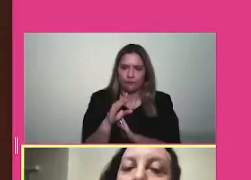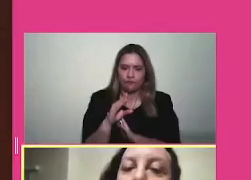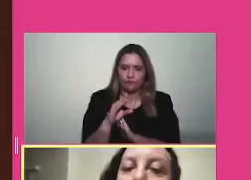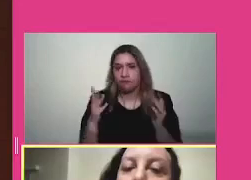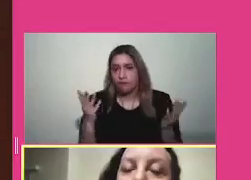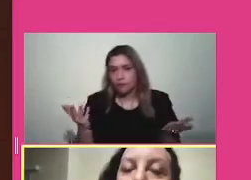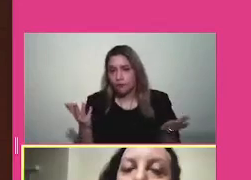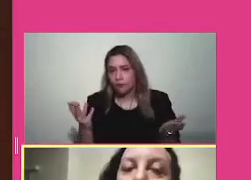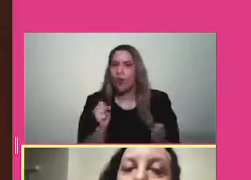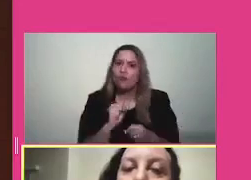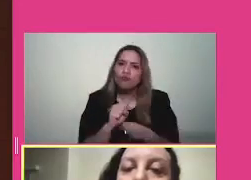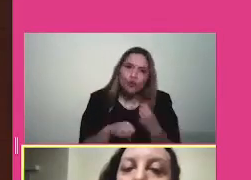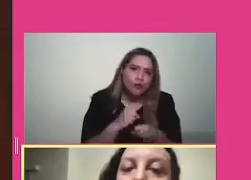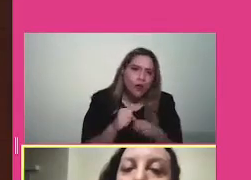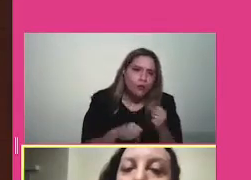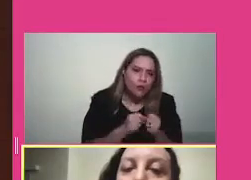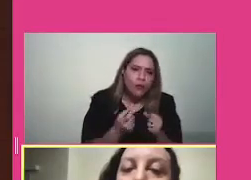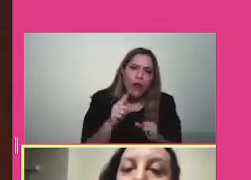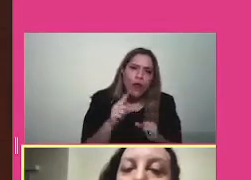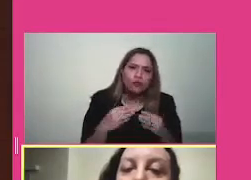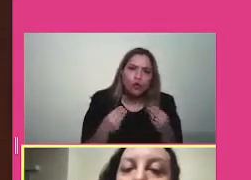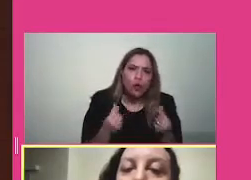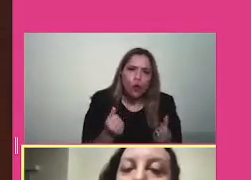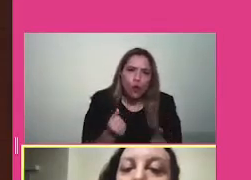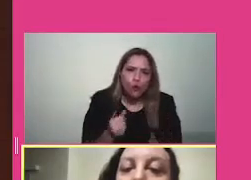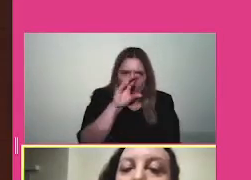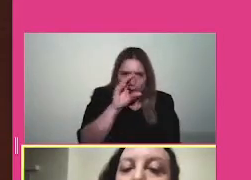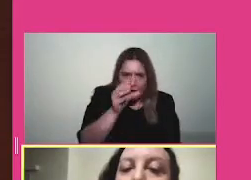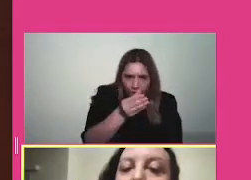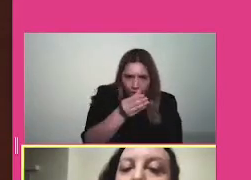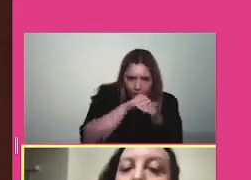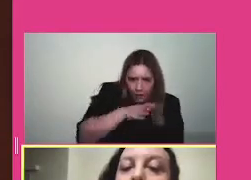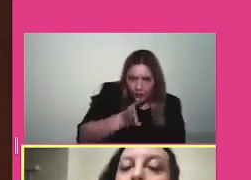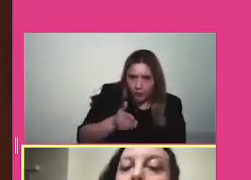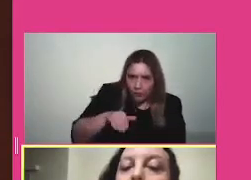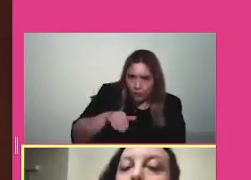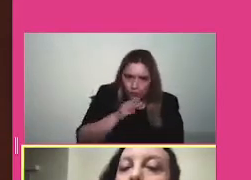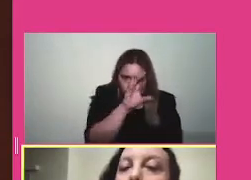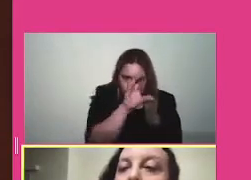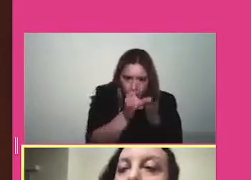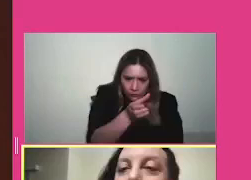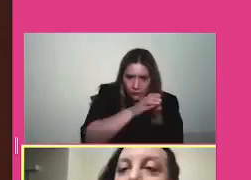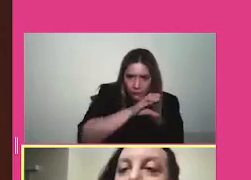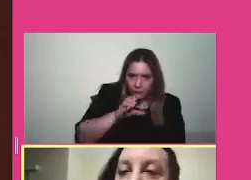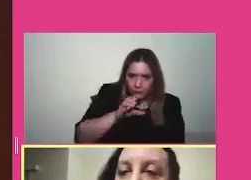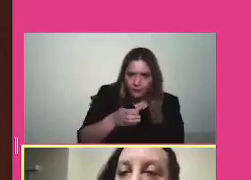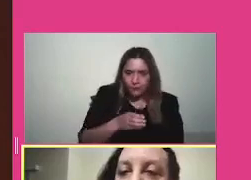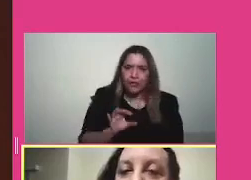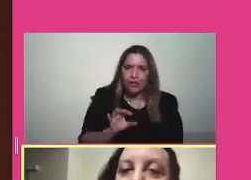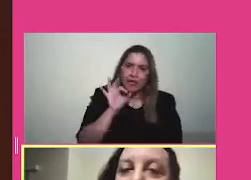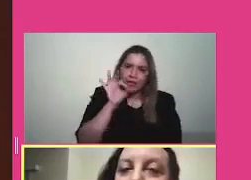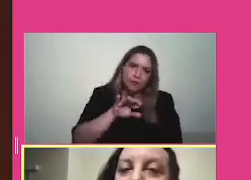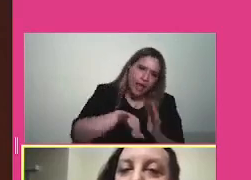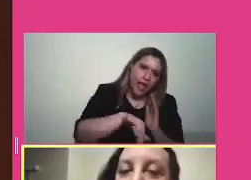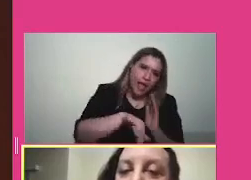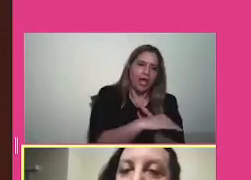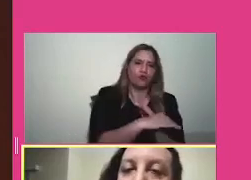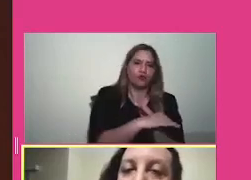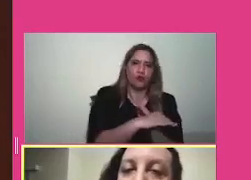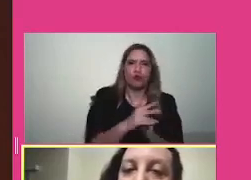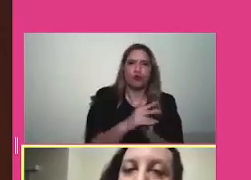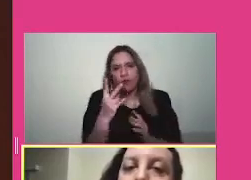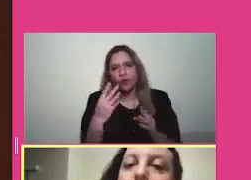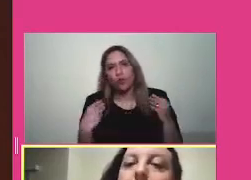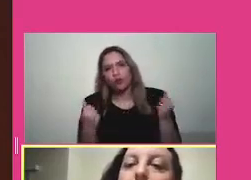μπορούμε να προσπαθήσουμε, περνώντας από το λαβύρινθο, να φτάσουμε στην απέναντι έξοδο. Έχουμε δηλαδή δύο τρόπους